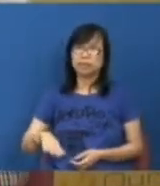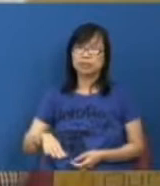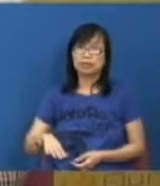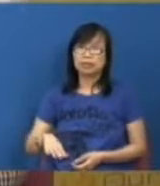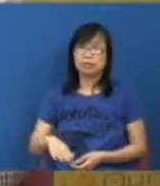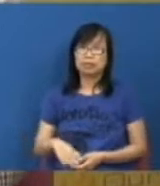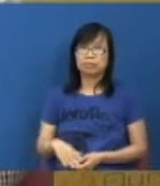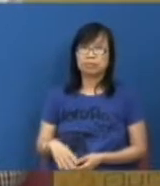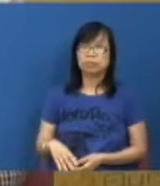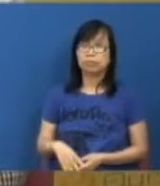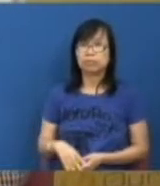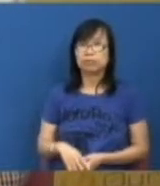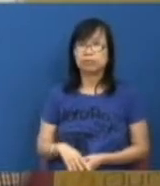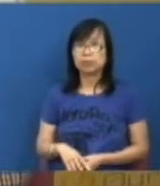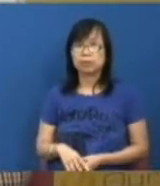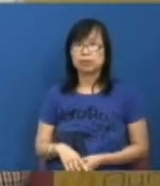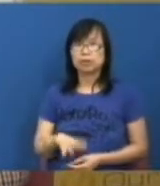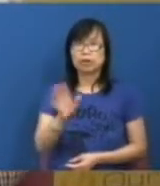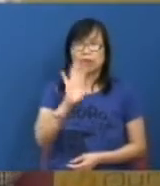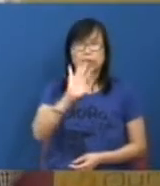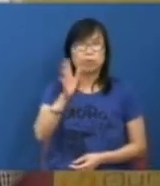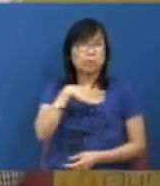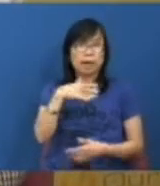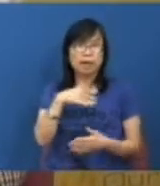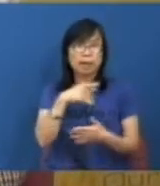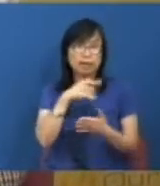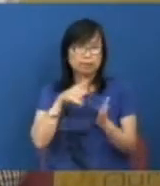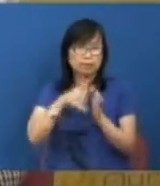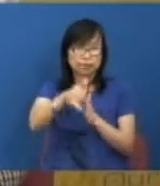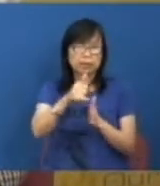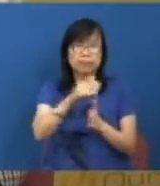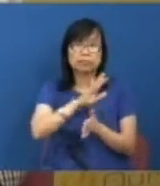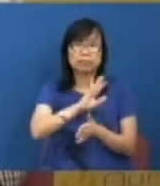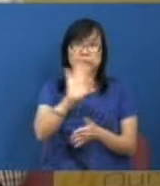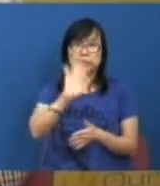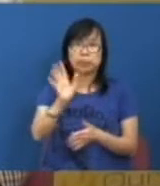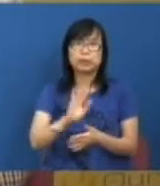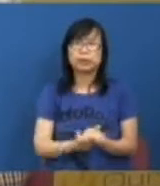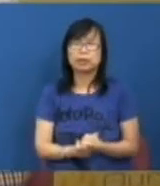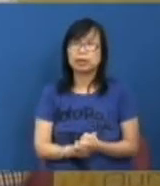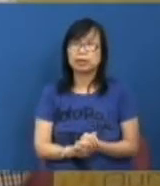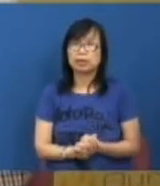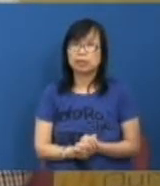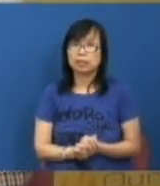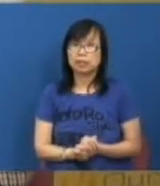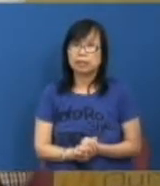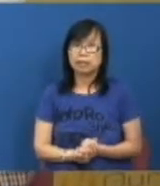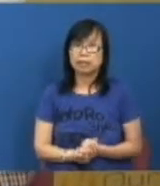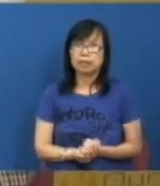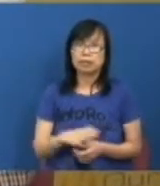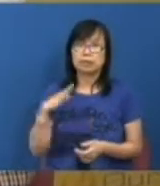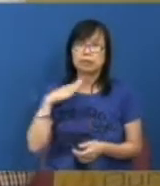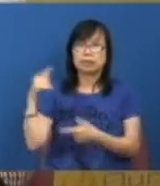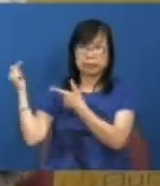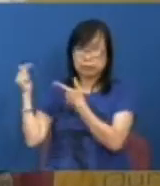佢應該佢都應該唔會話唔俾入境嘅。當然你可以 stay 啦，但係。即係嗰個情況，佢就唔俾你要 until 到